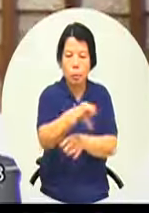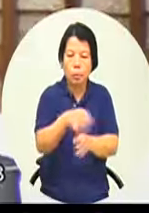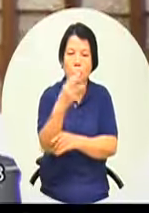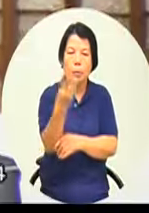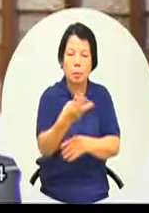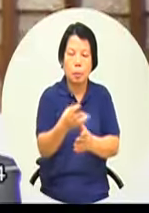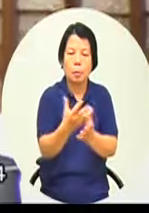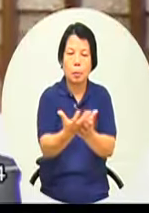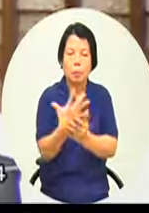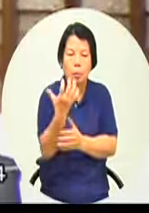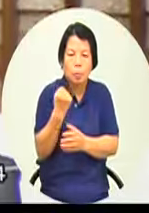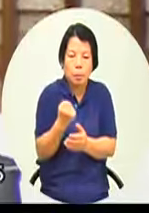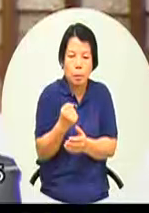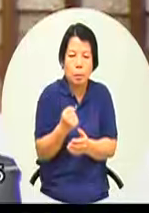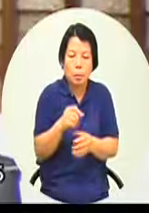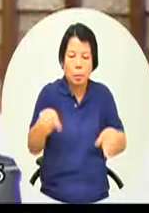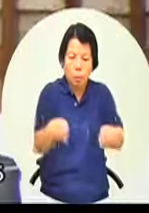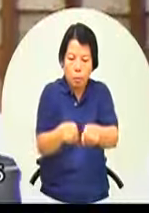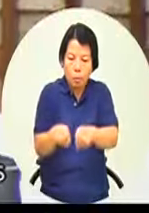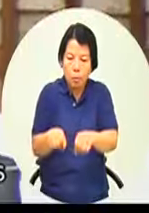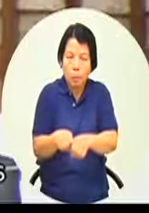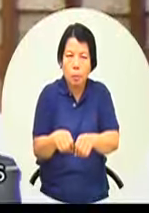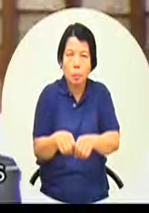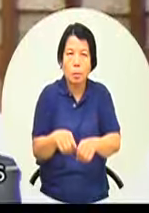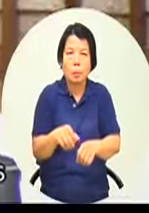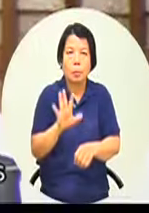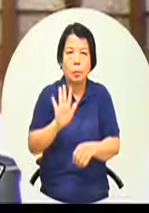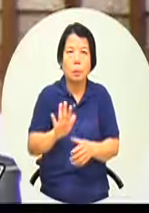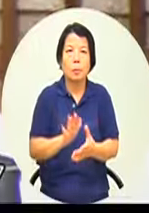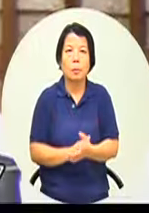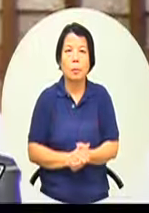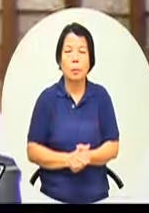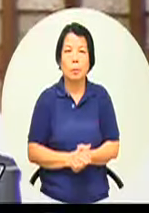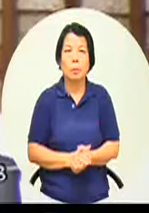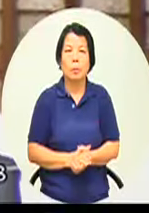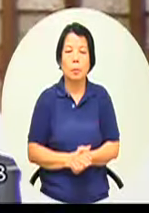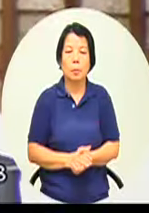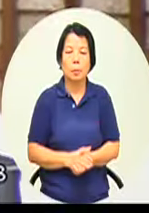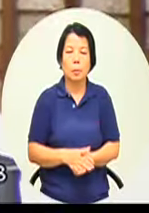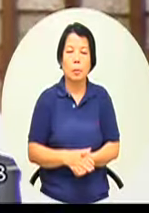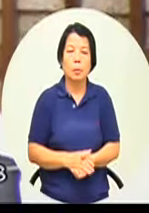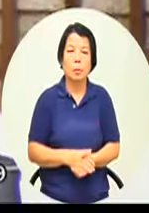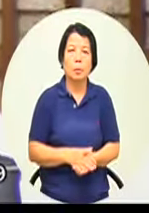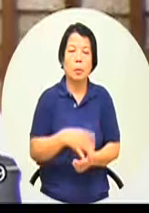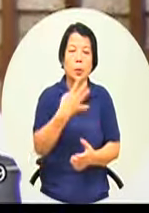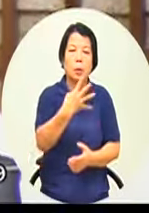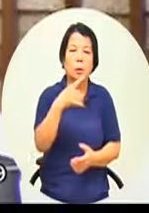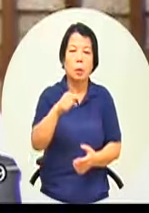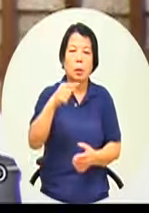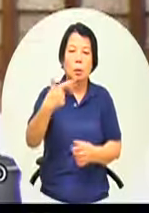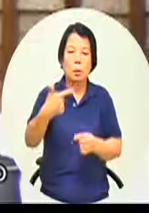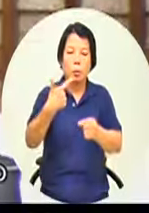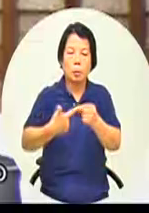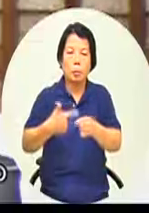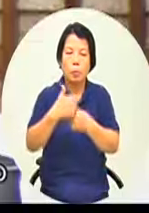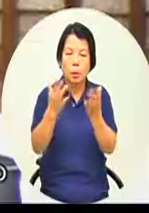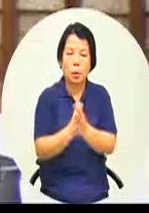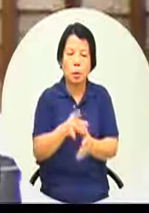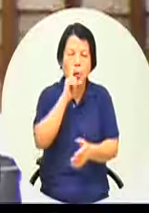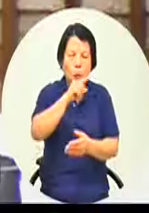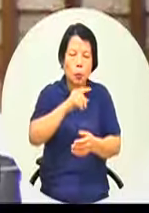这个引导的这个管线哈，4米6的地方，就是我们联合污水处理厂的